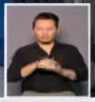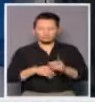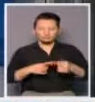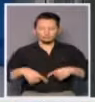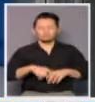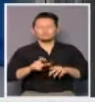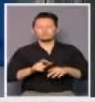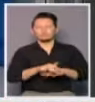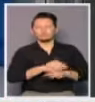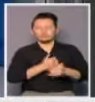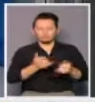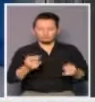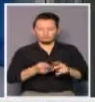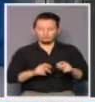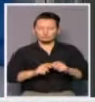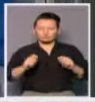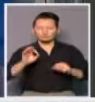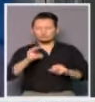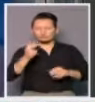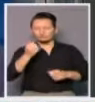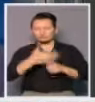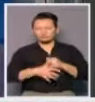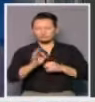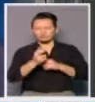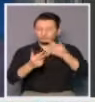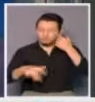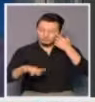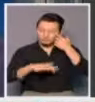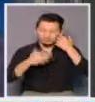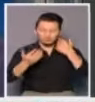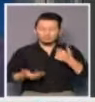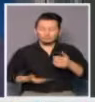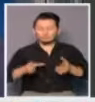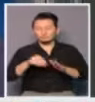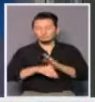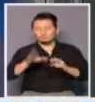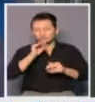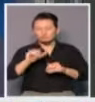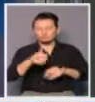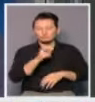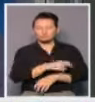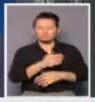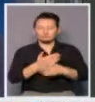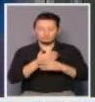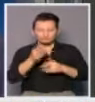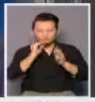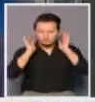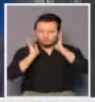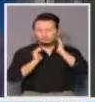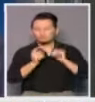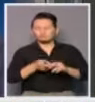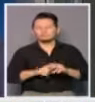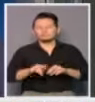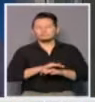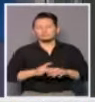обслуживания населения. Открытие станции скорой помощи позволит жителям города получить своевременную первую медицинскую помощь, особенно для